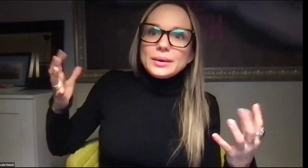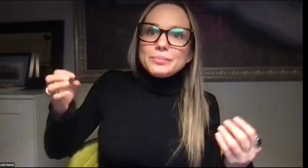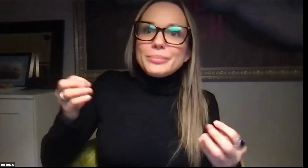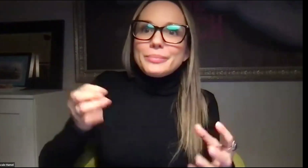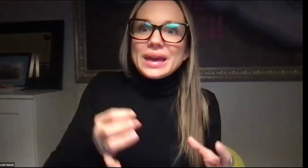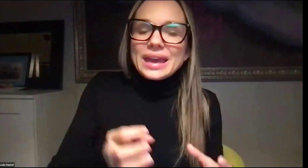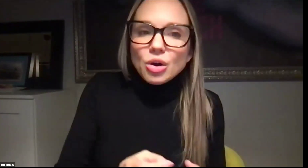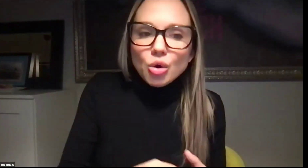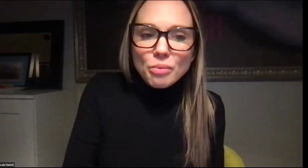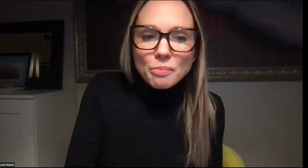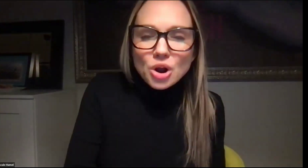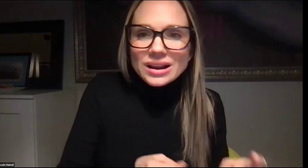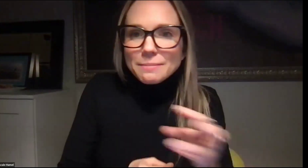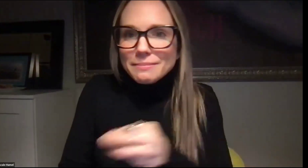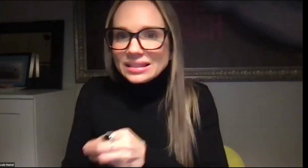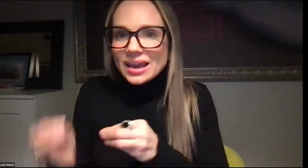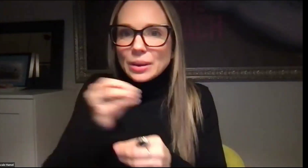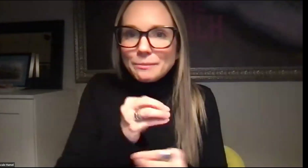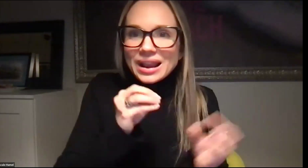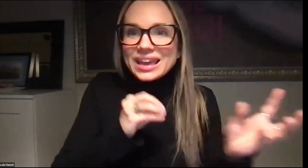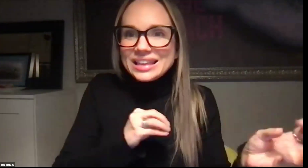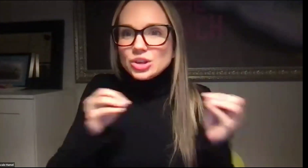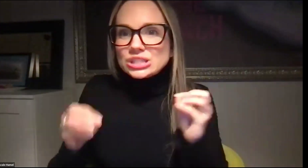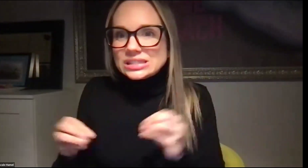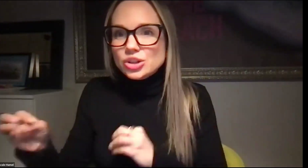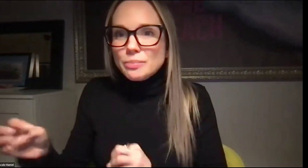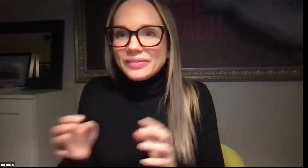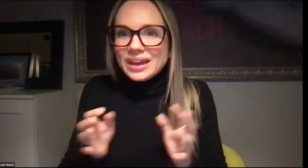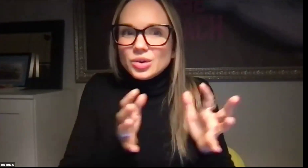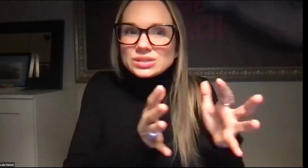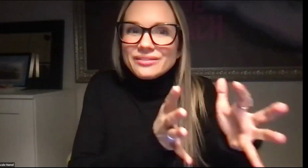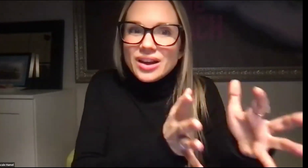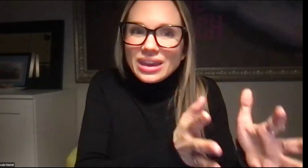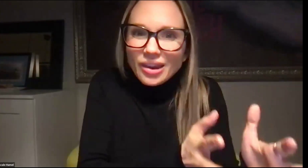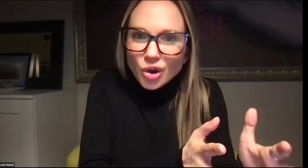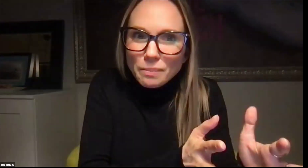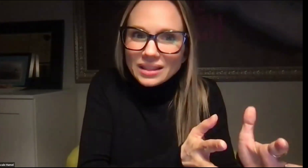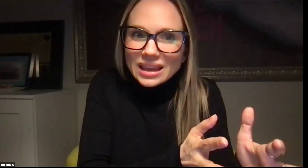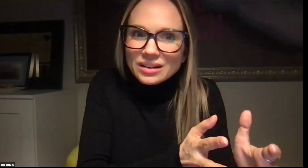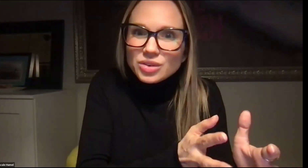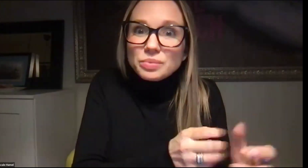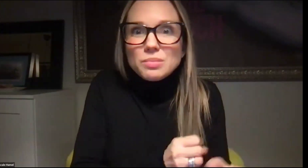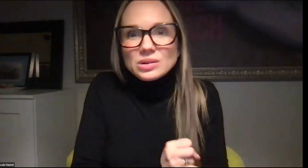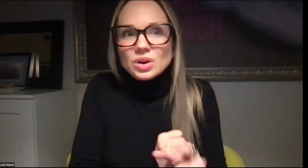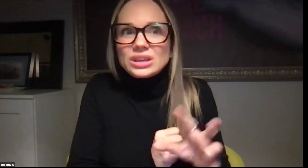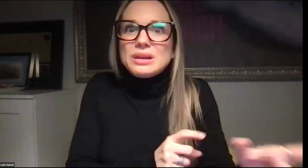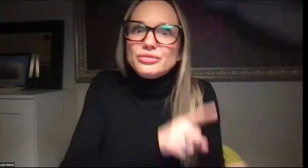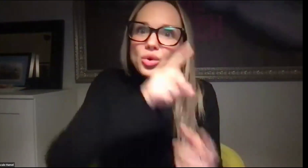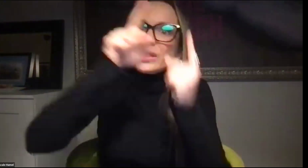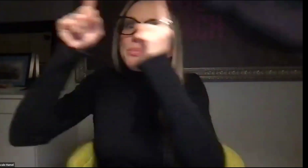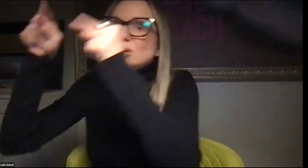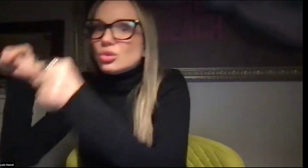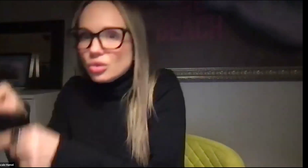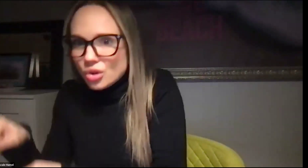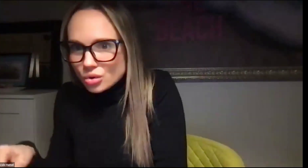stylés, ben, on peut pas les mettre avec plein de styles de pantalons. Ça va avec un pantalon, puis là, bon, OK, mais